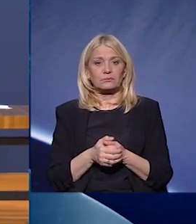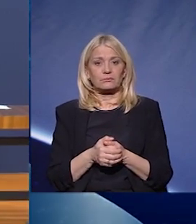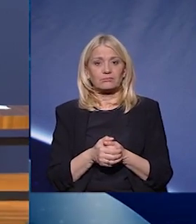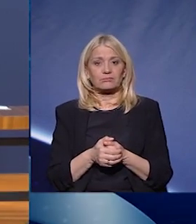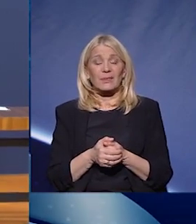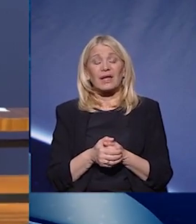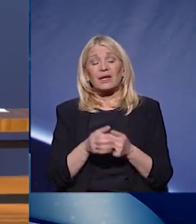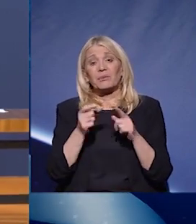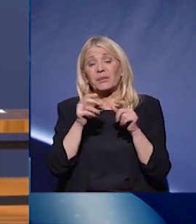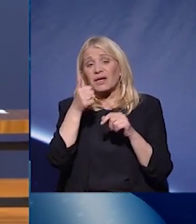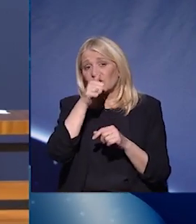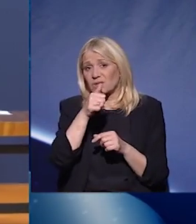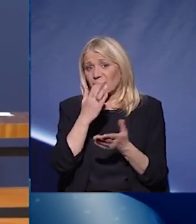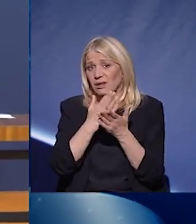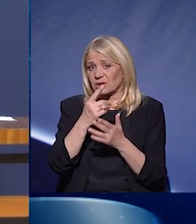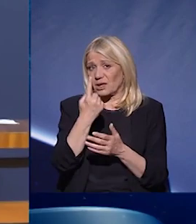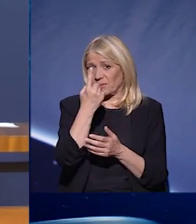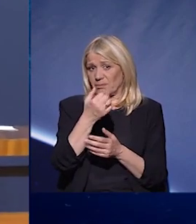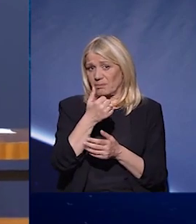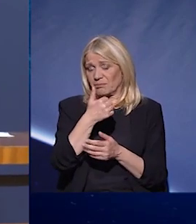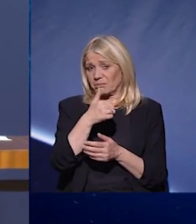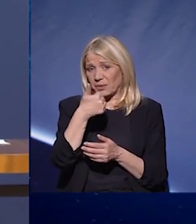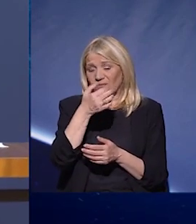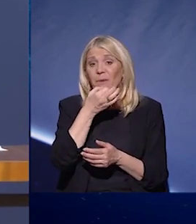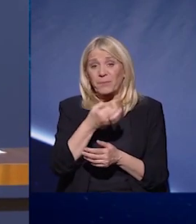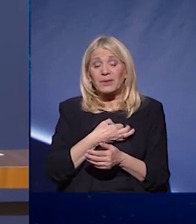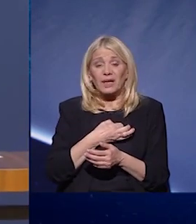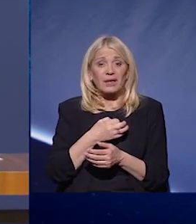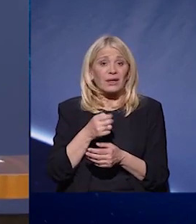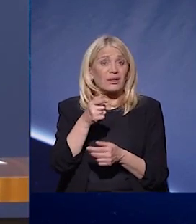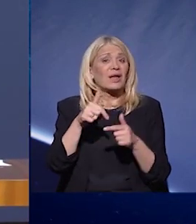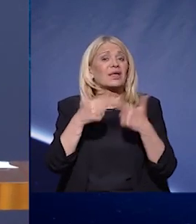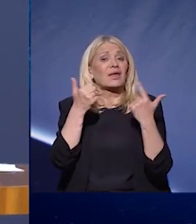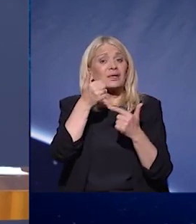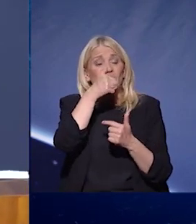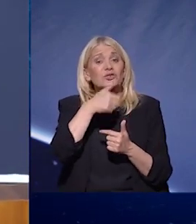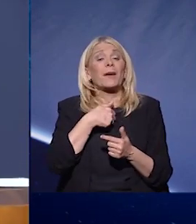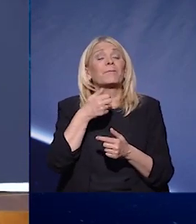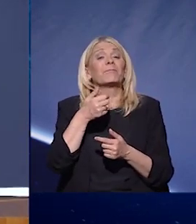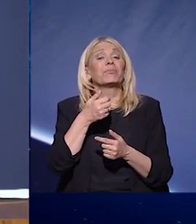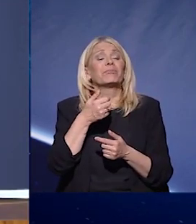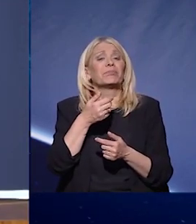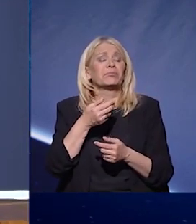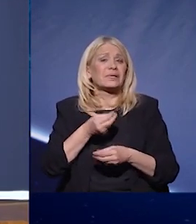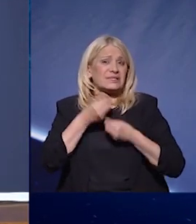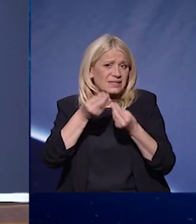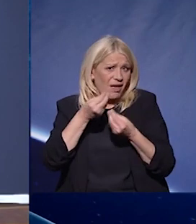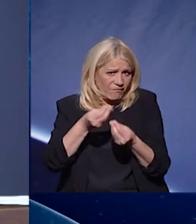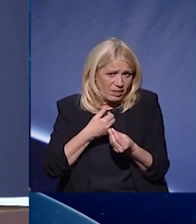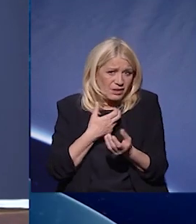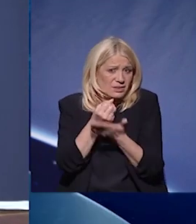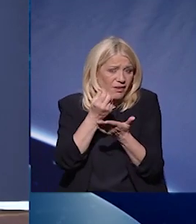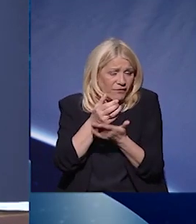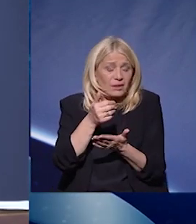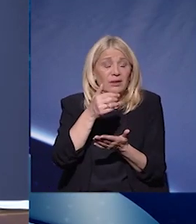Pa što se tiče prvog pitanja, jasno je šta mi savjetujemo sve vreme. Mislim, tu